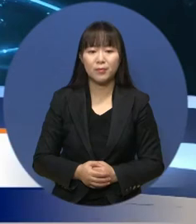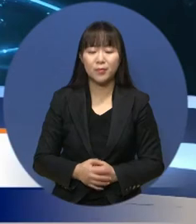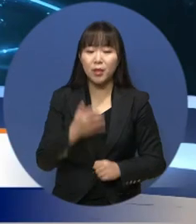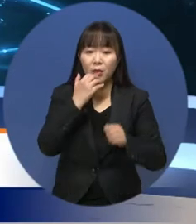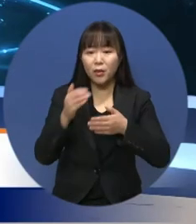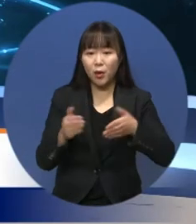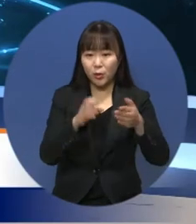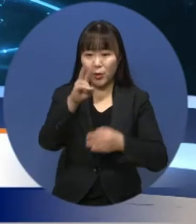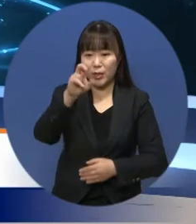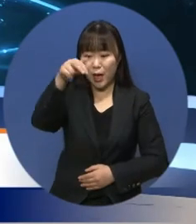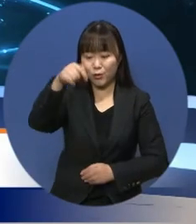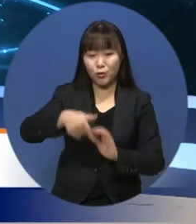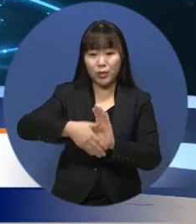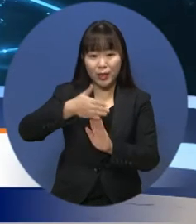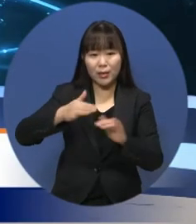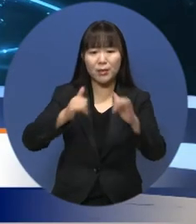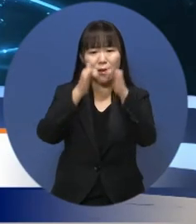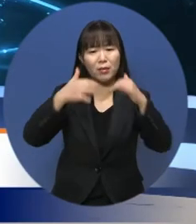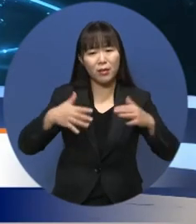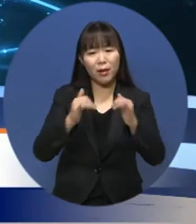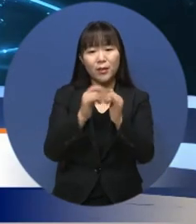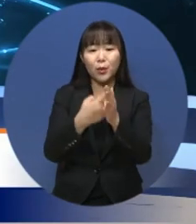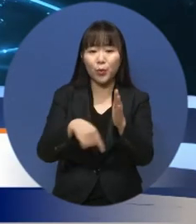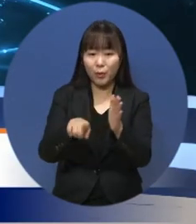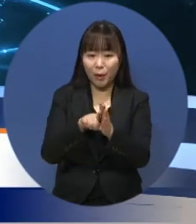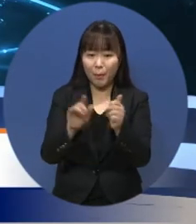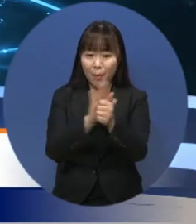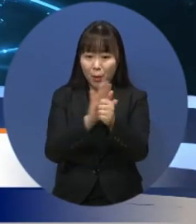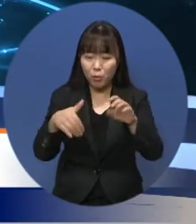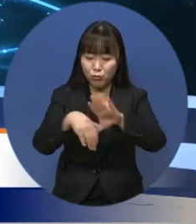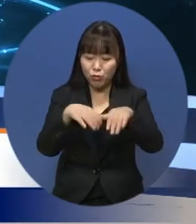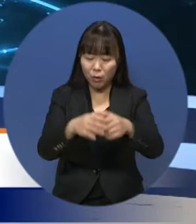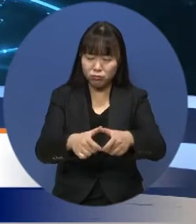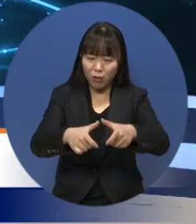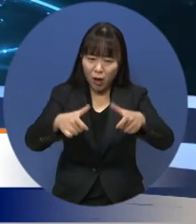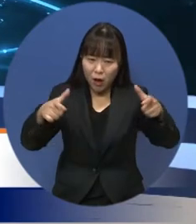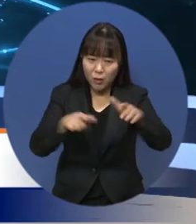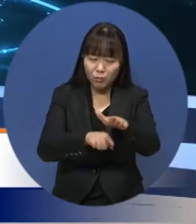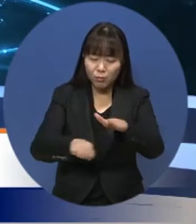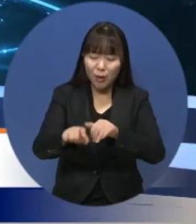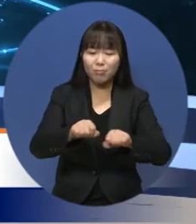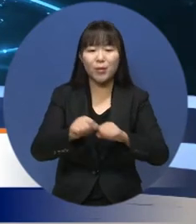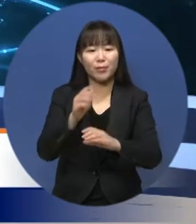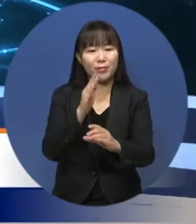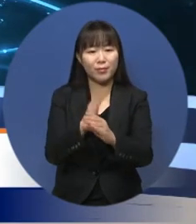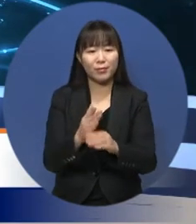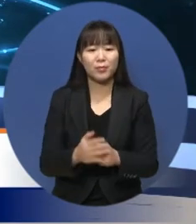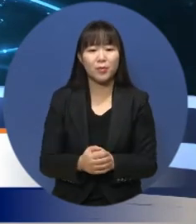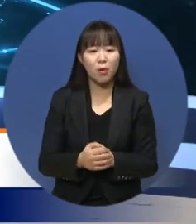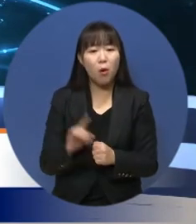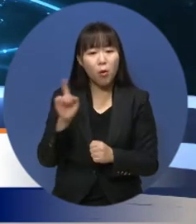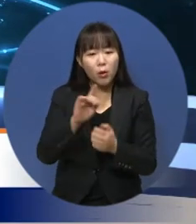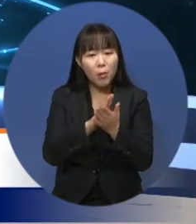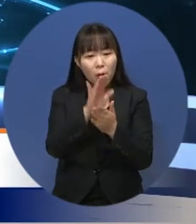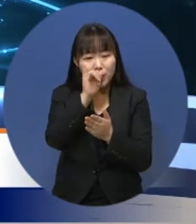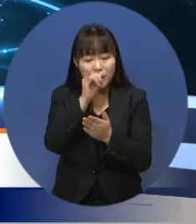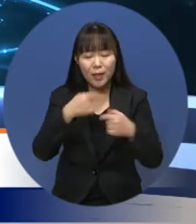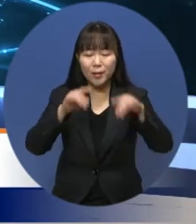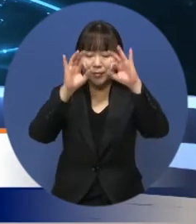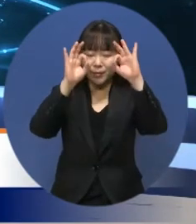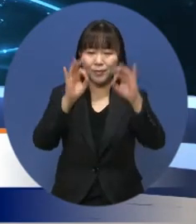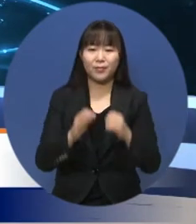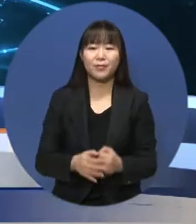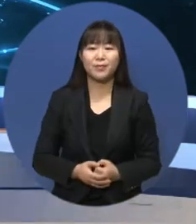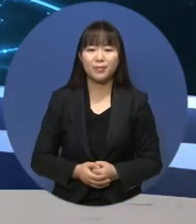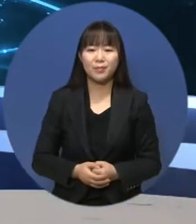경기도 양주시 가 사회적 약자를 위한 배려 문화 확산에 앞장서고 있습니다 어떠한 변화가 있는지 찾아